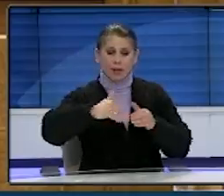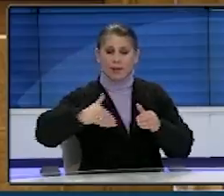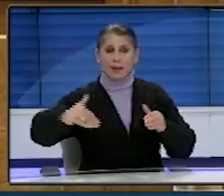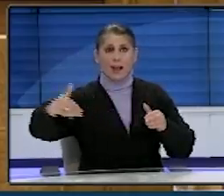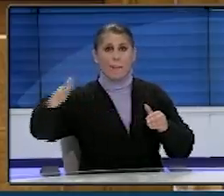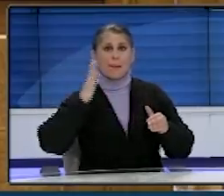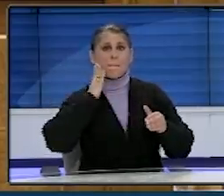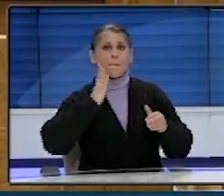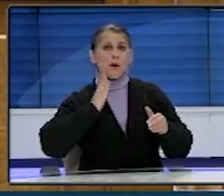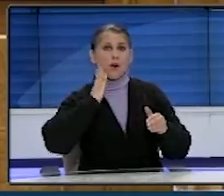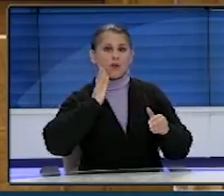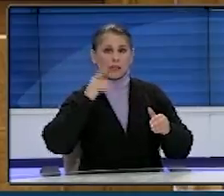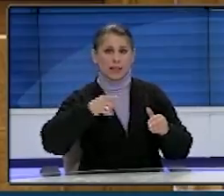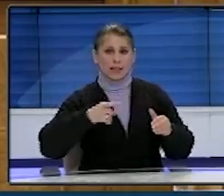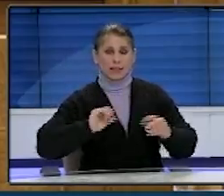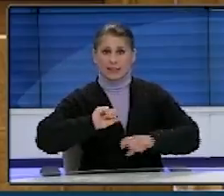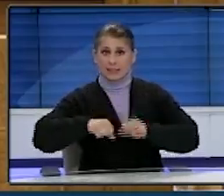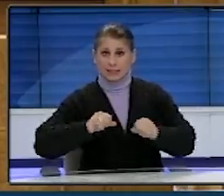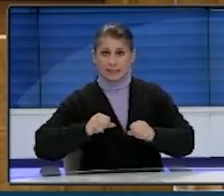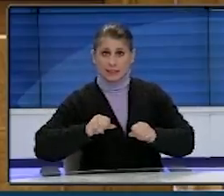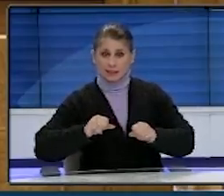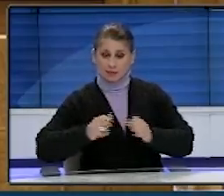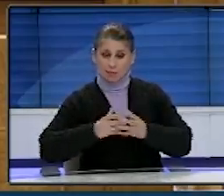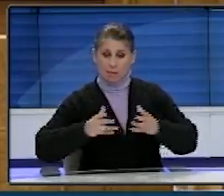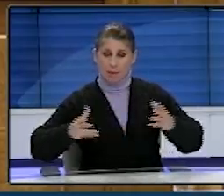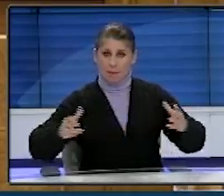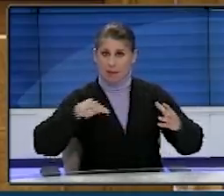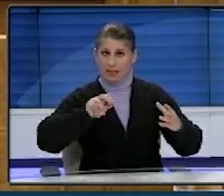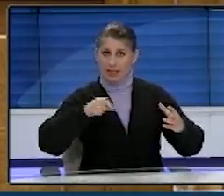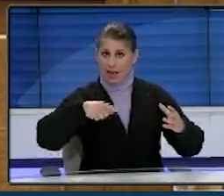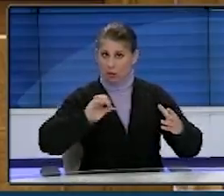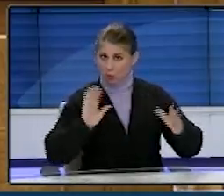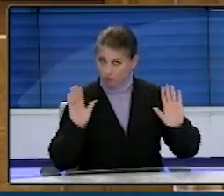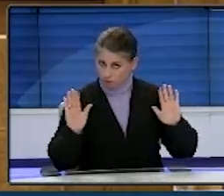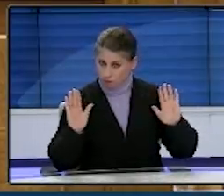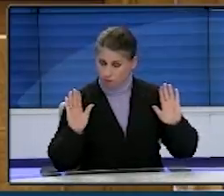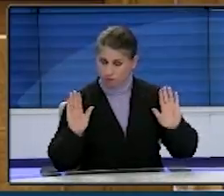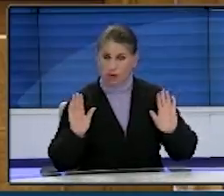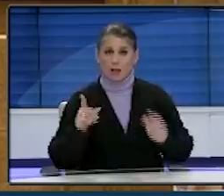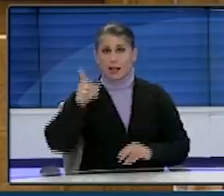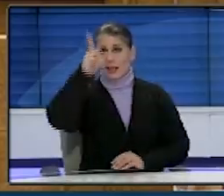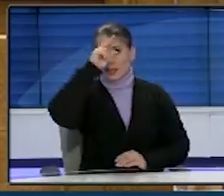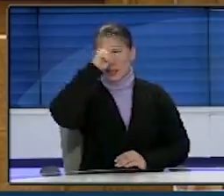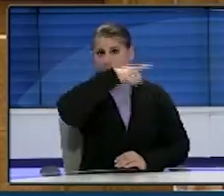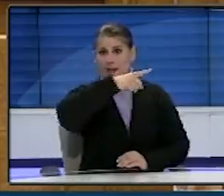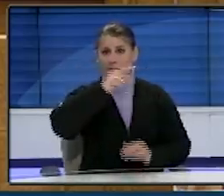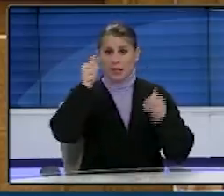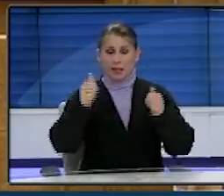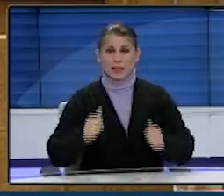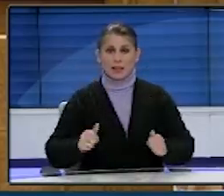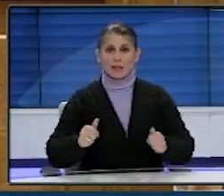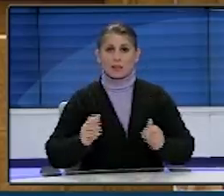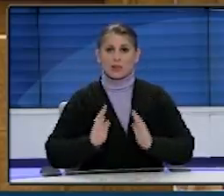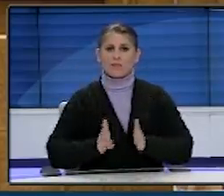Μόσχας σχετικά με τις κινήσεις παραπέρα διεύρυνσης του ΝΑΤΟ. Την ίδια ώρα η Γερμανία ανακοίνωσε ότι